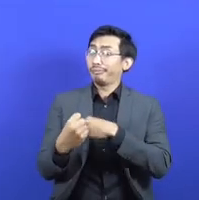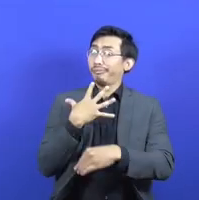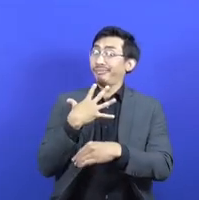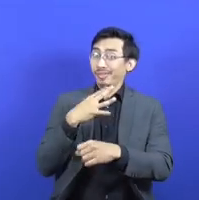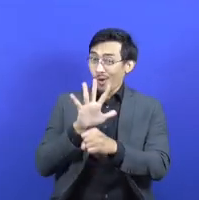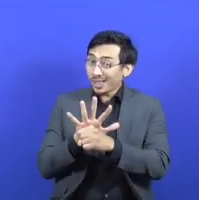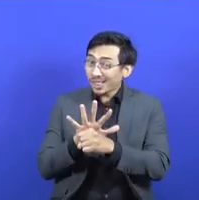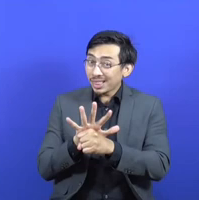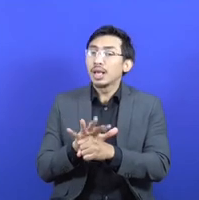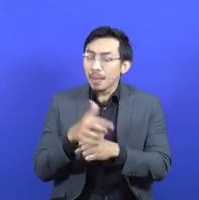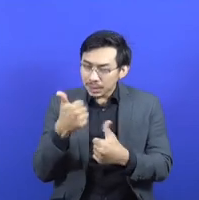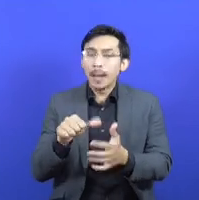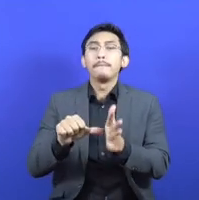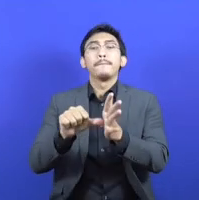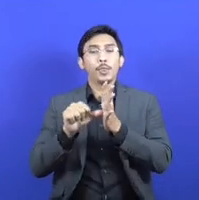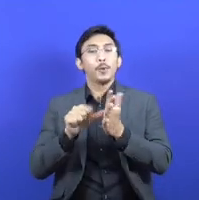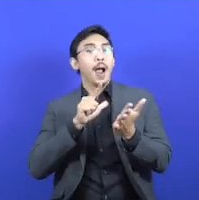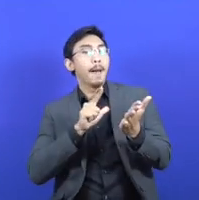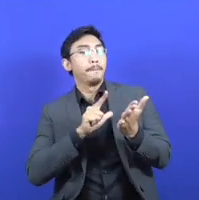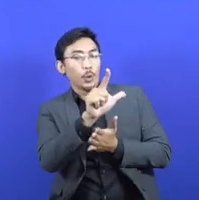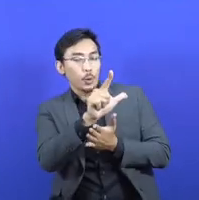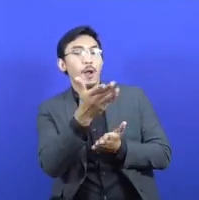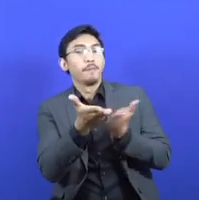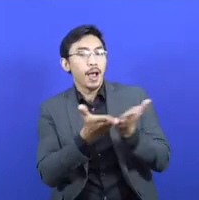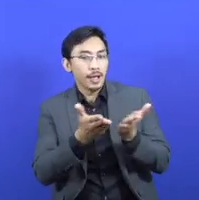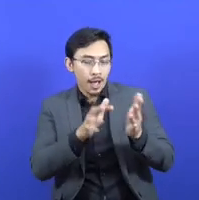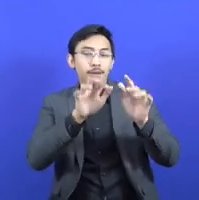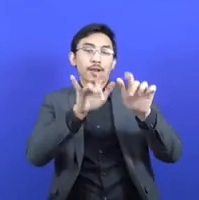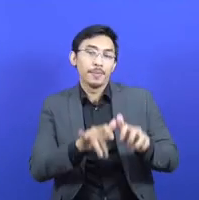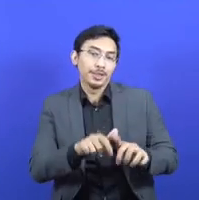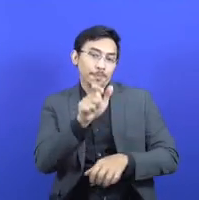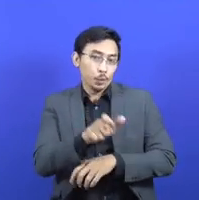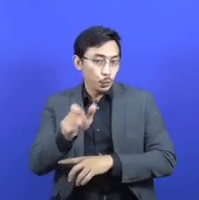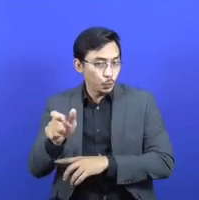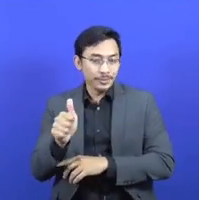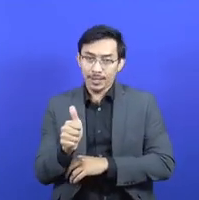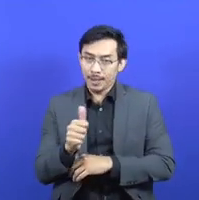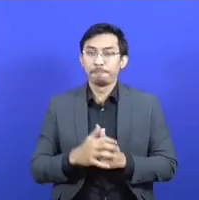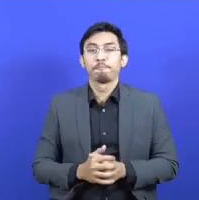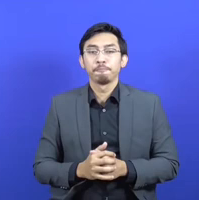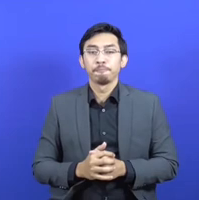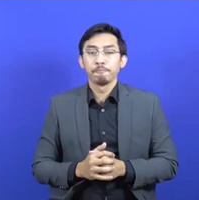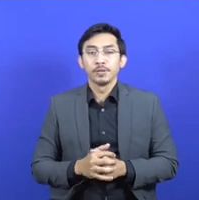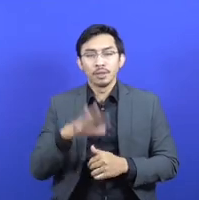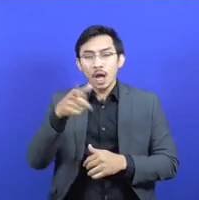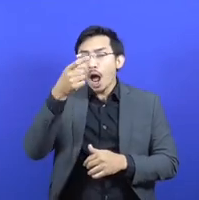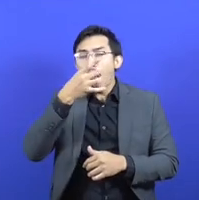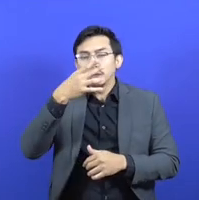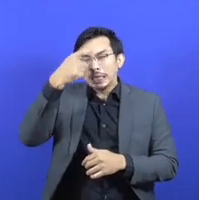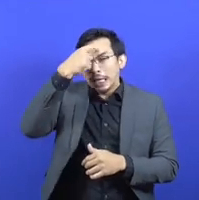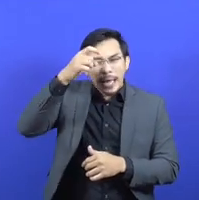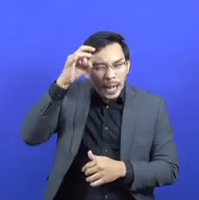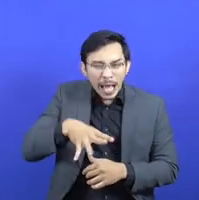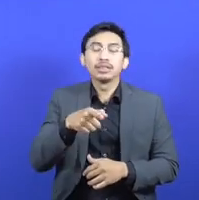yang positif COVID-19 untuk mendapatkan bantuan pelaporan atau layanan administrasi penduduk.